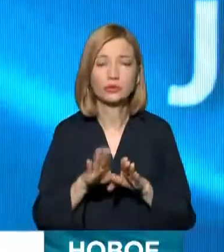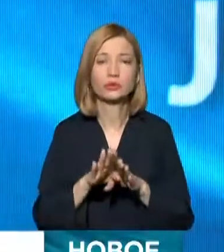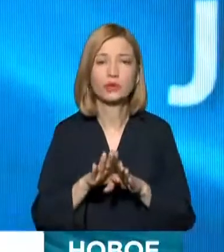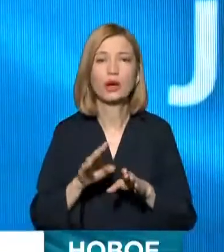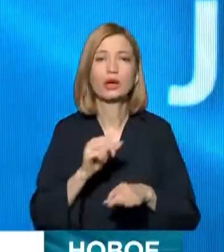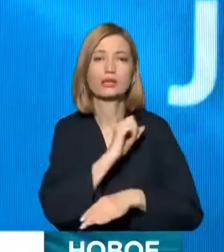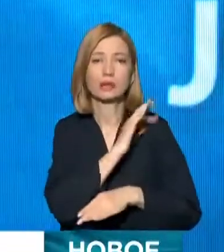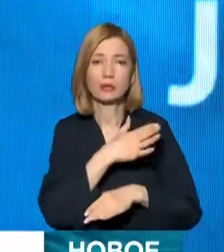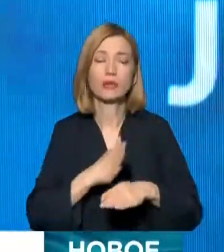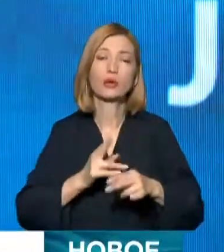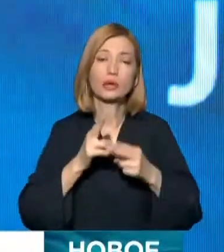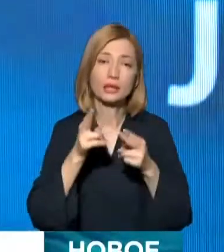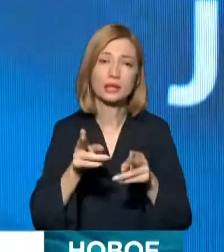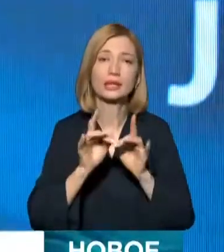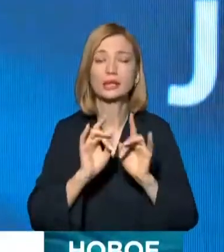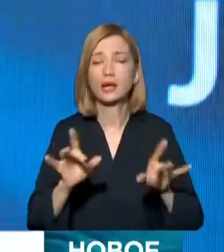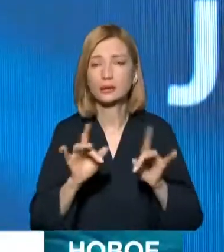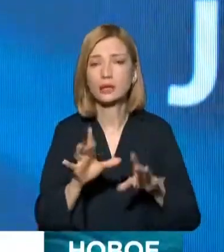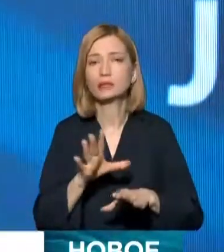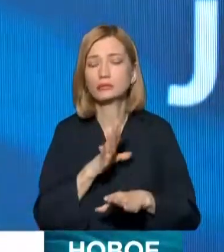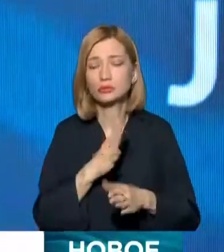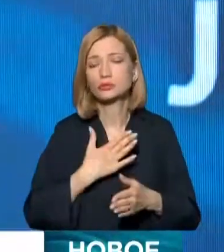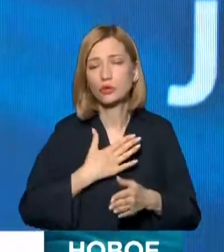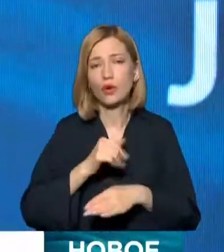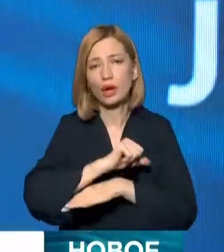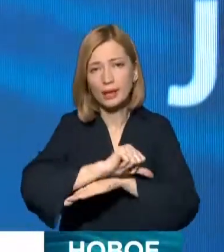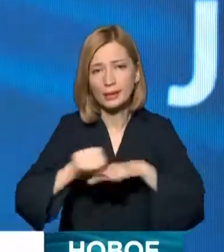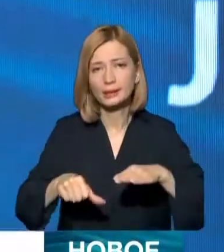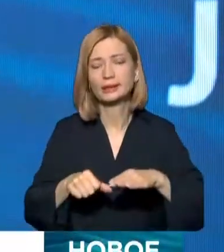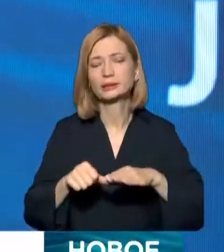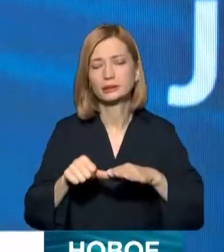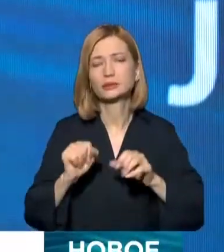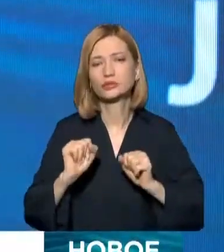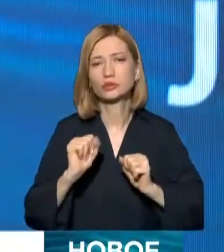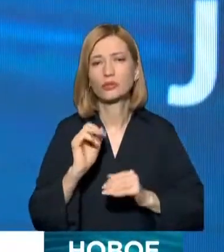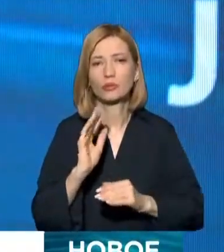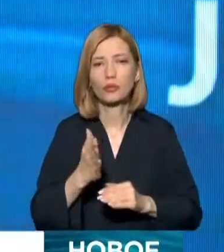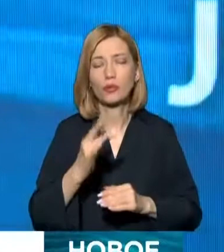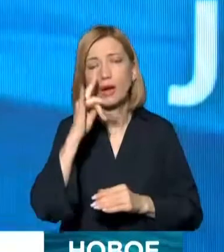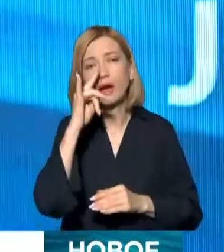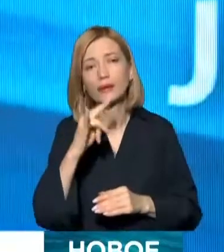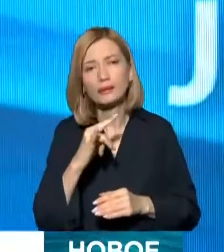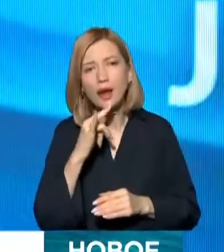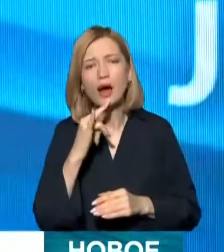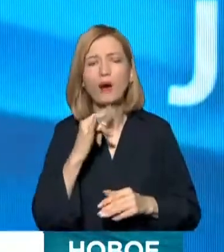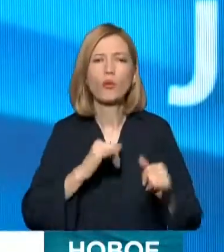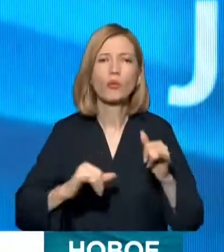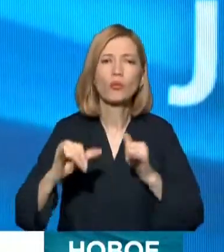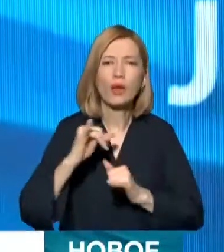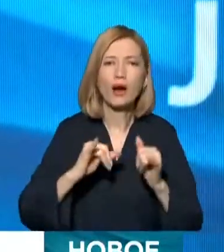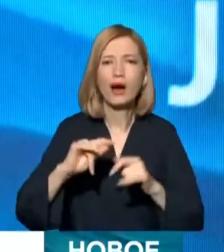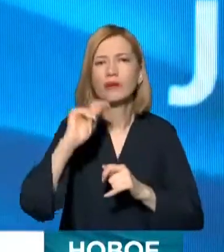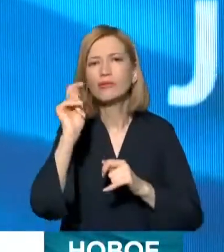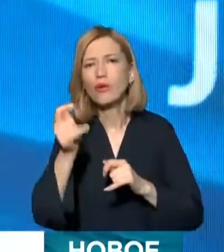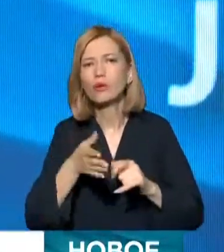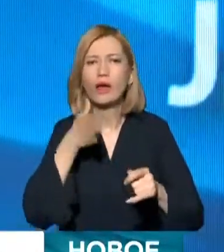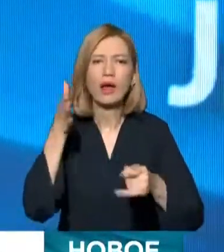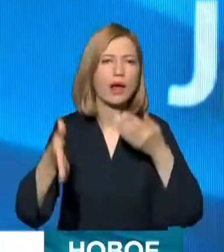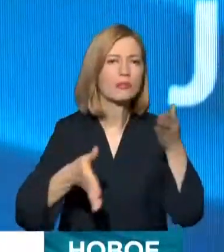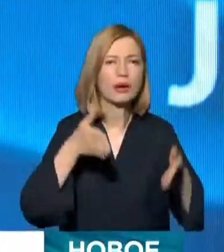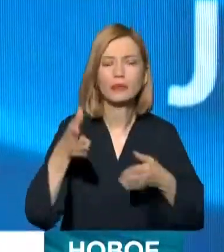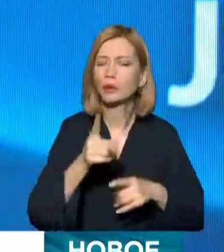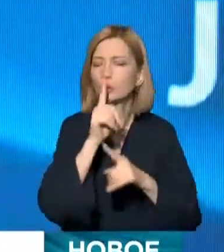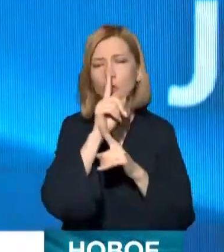Поэтому, исходя из этого, априори Казахстан не будет втянут напрямую ни в какие